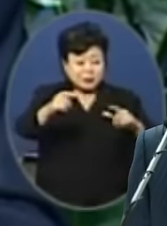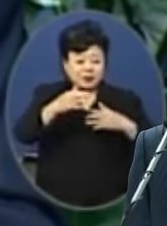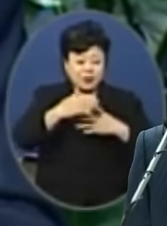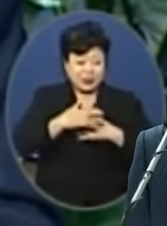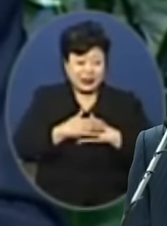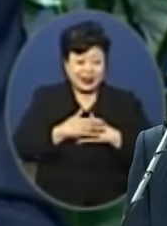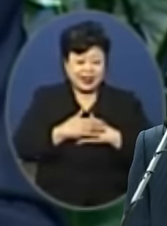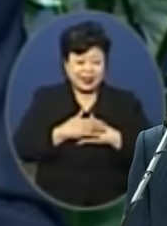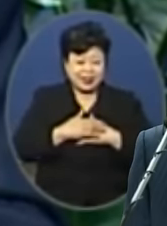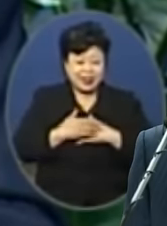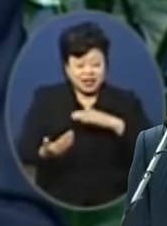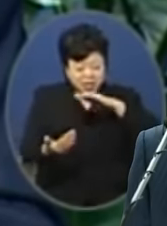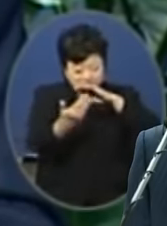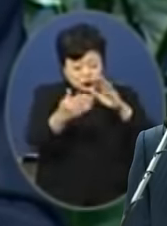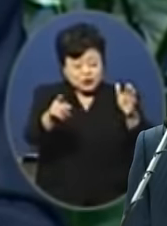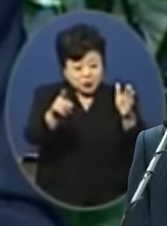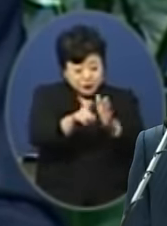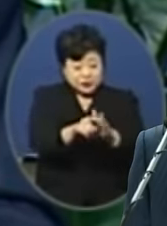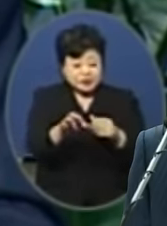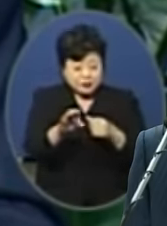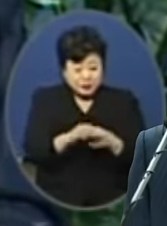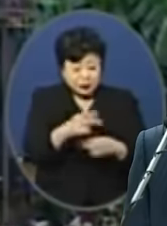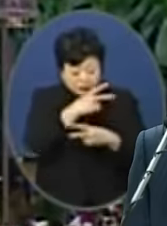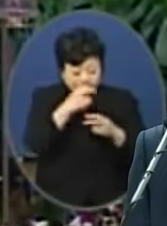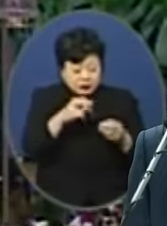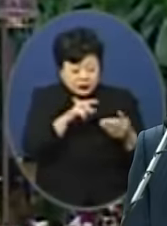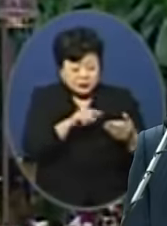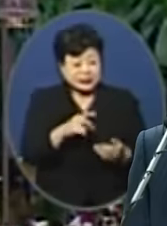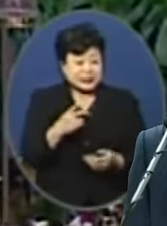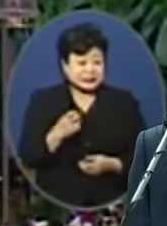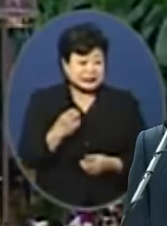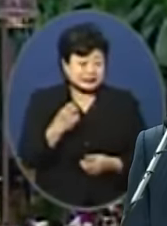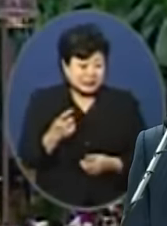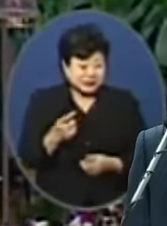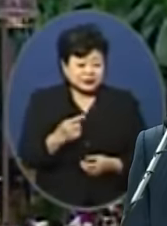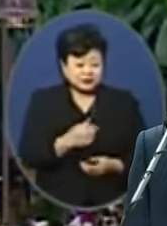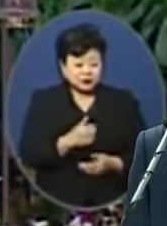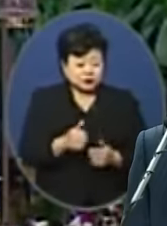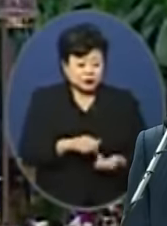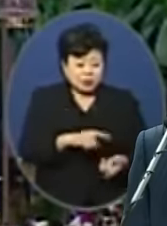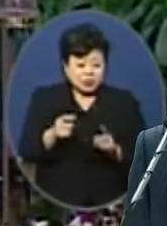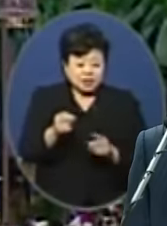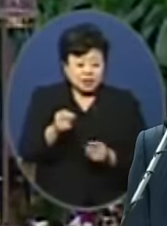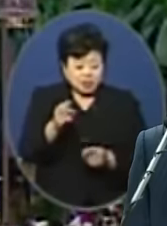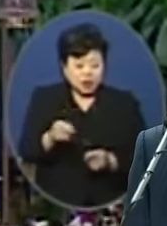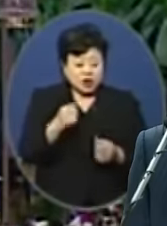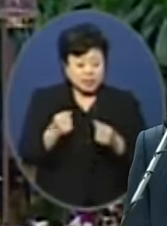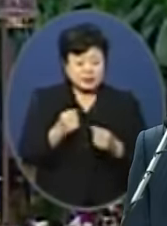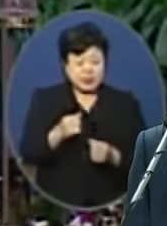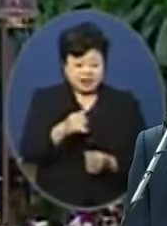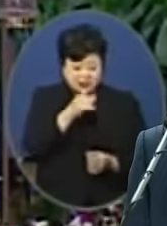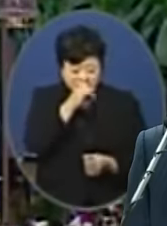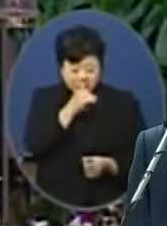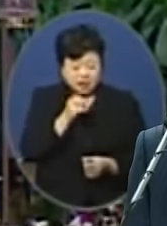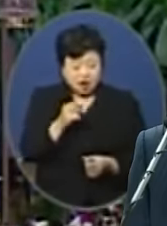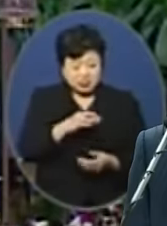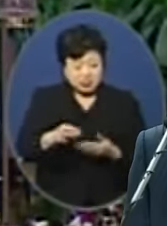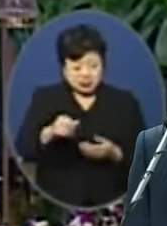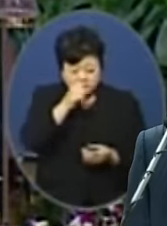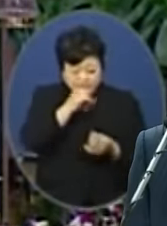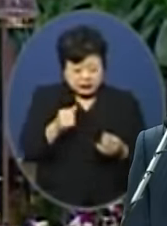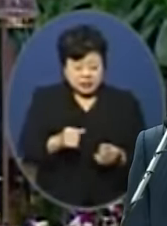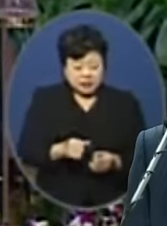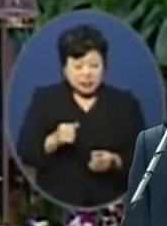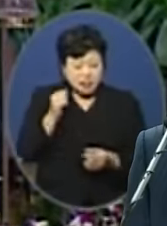내가 이루어진다고 믿었으면 잠언서 18장 21절의 말씀처럼 죽고 사는 것이 혀의 힘에 달렸나니 혀를 쓰기 좋아하는